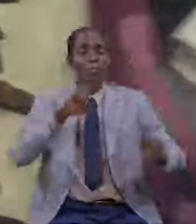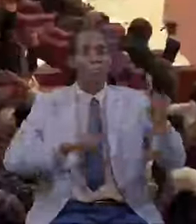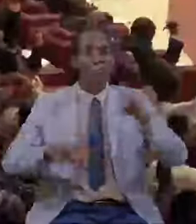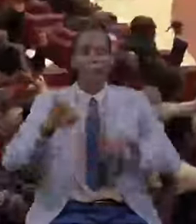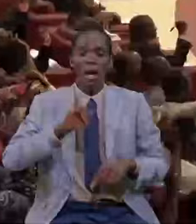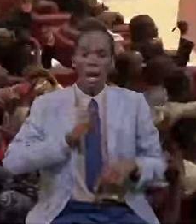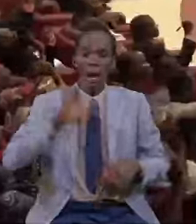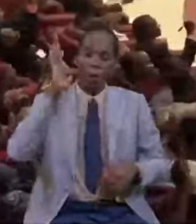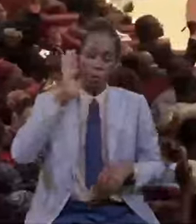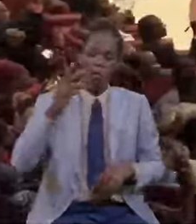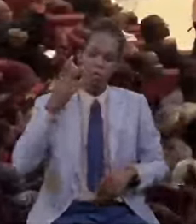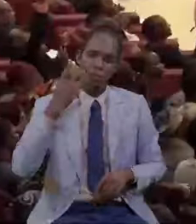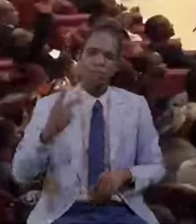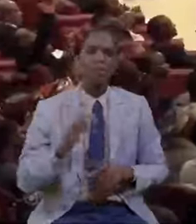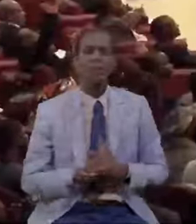verrai.